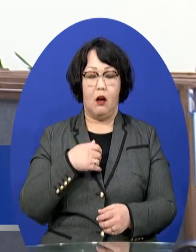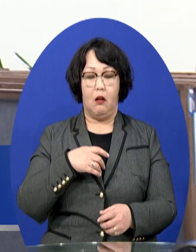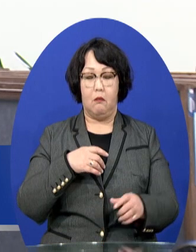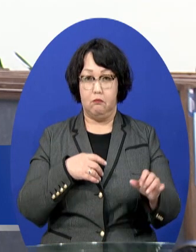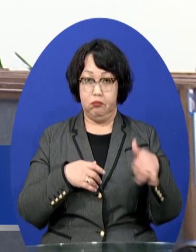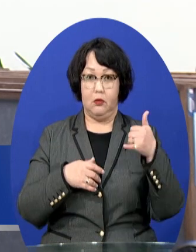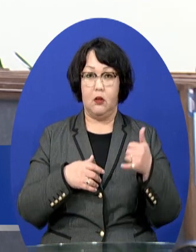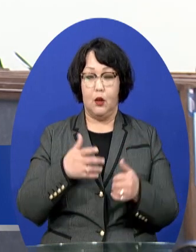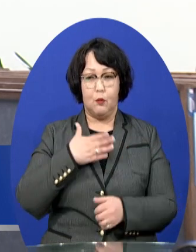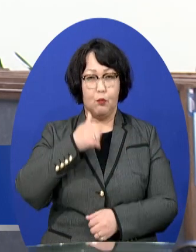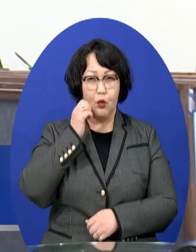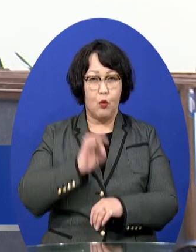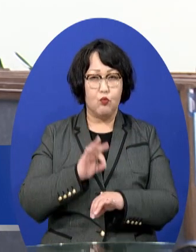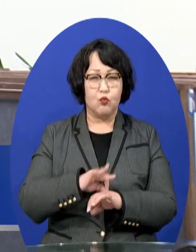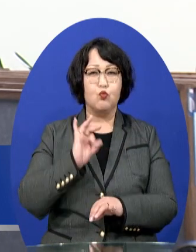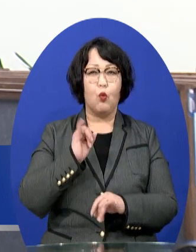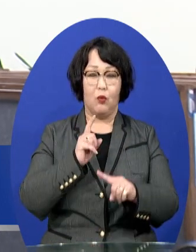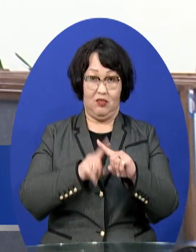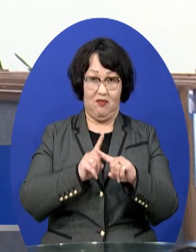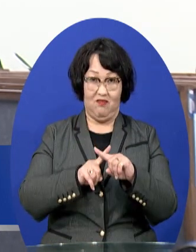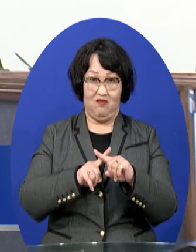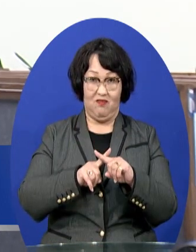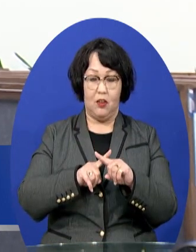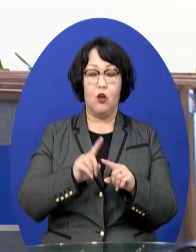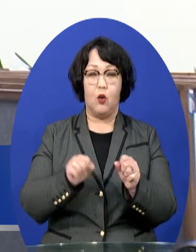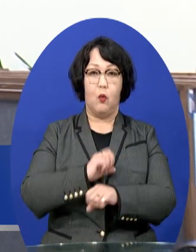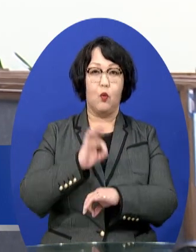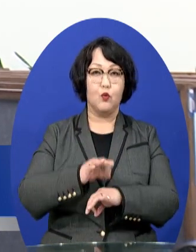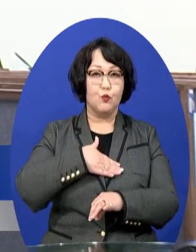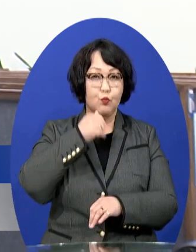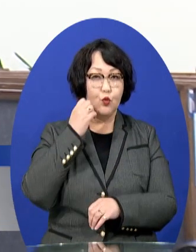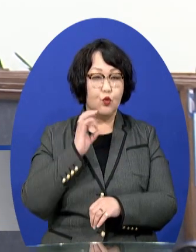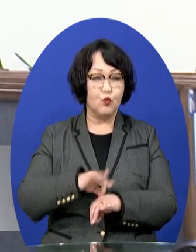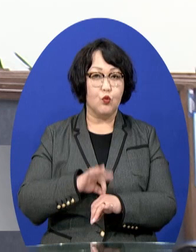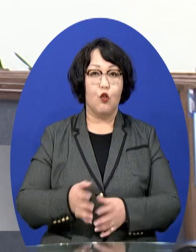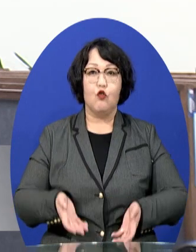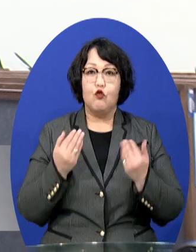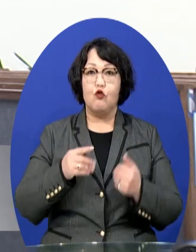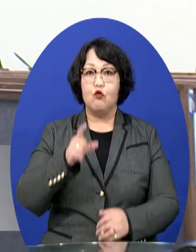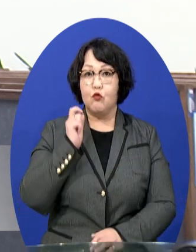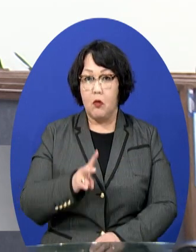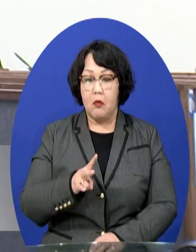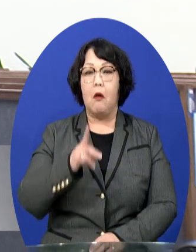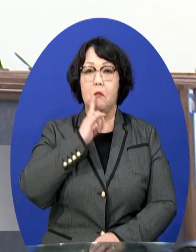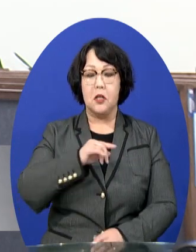за шинж тэмдгээр онцлогдлоо гэхэд одоо би ковидын хөнгөн хэлбэрээр өвдсөн байгаа юм байна. Би